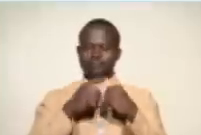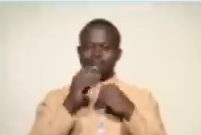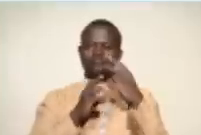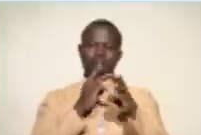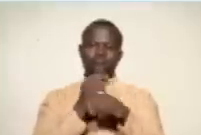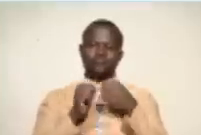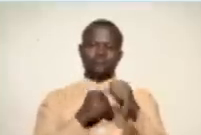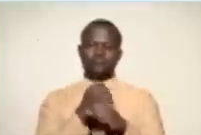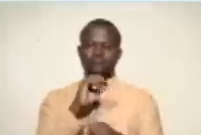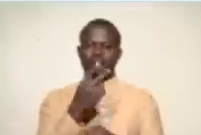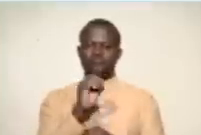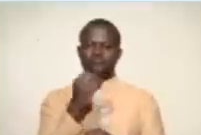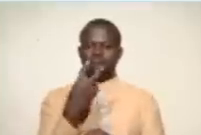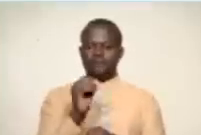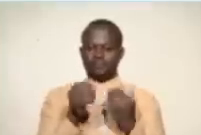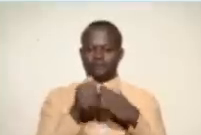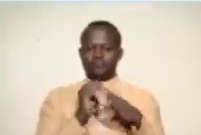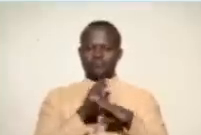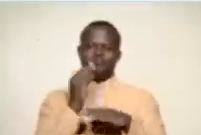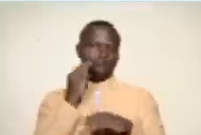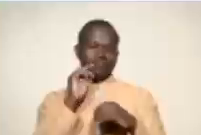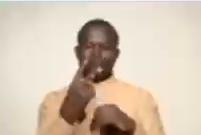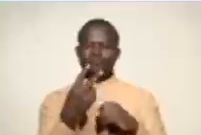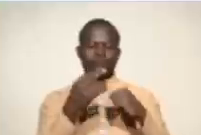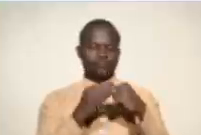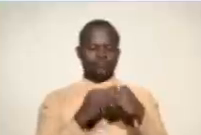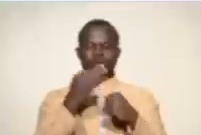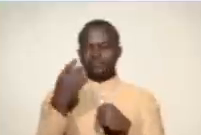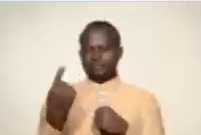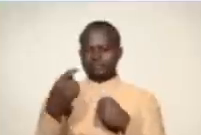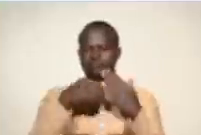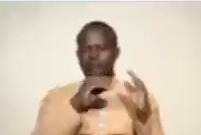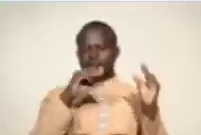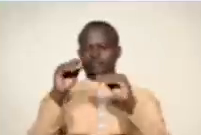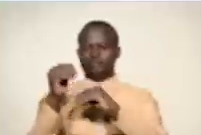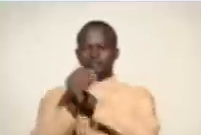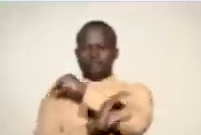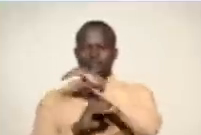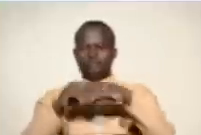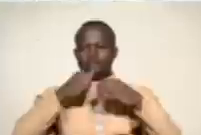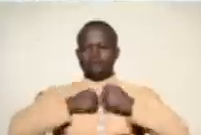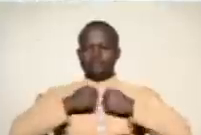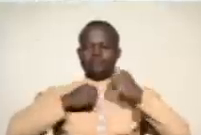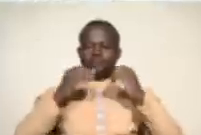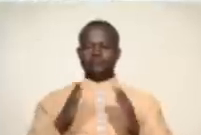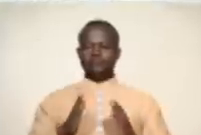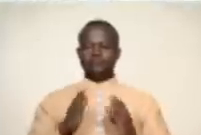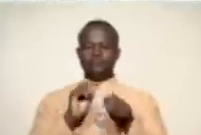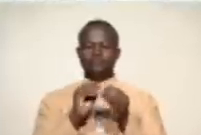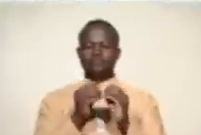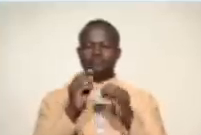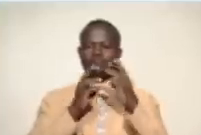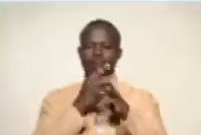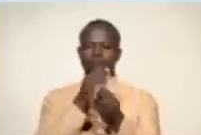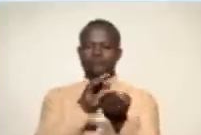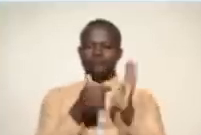muri 2020 bangana na 281,000,081 bari abimukira mu bindi bihugu harimo n'u Rwanda. Naho imibare ya banki y'isi yo